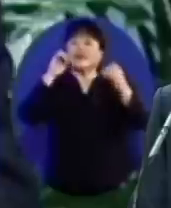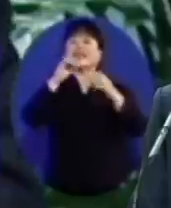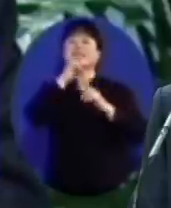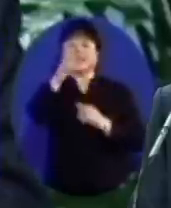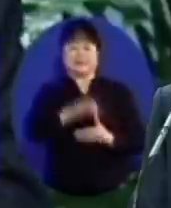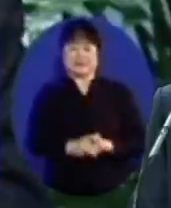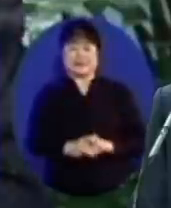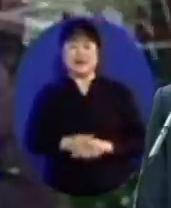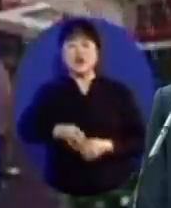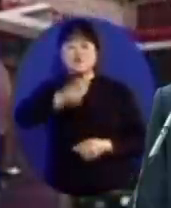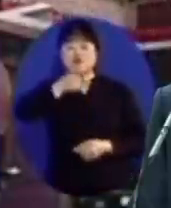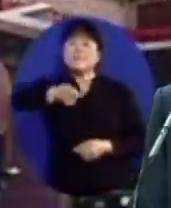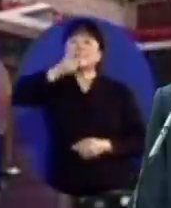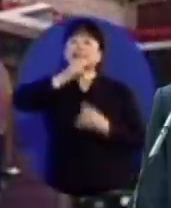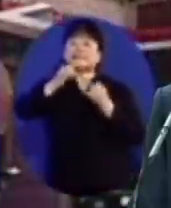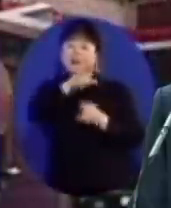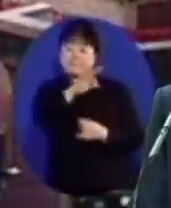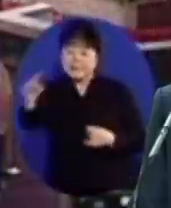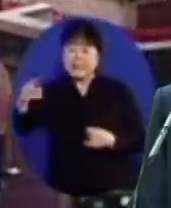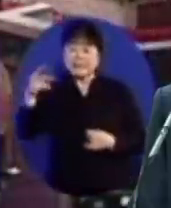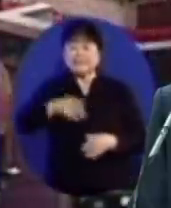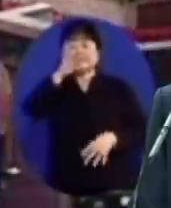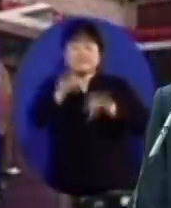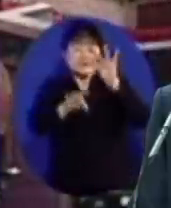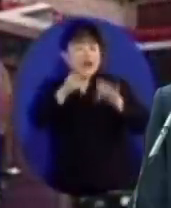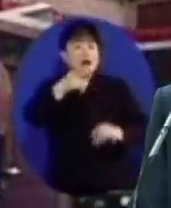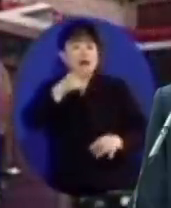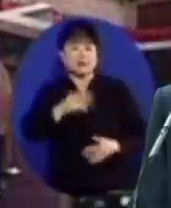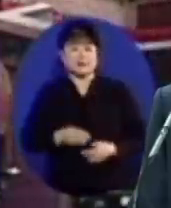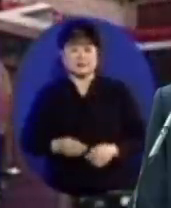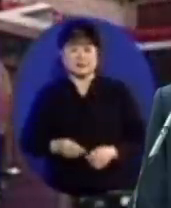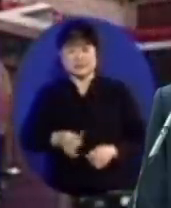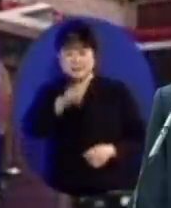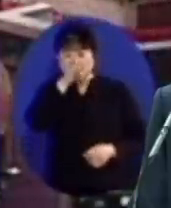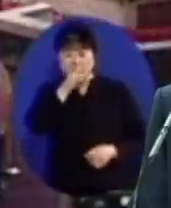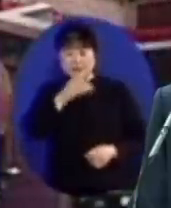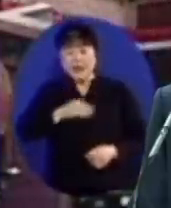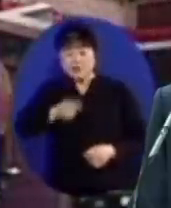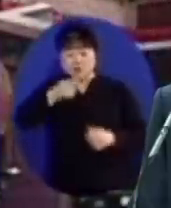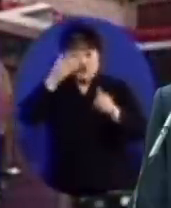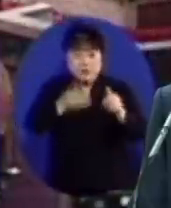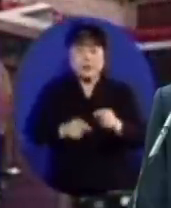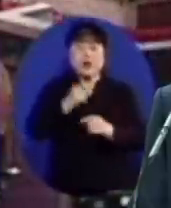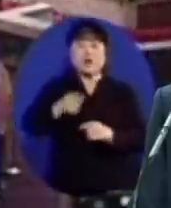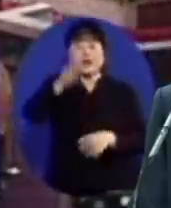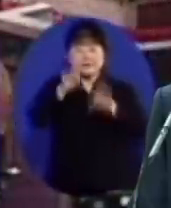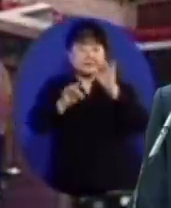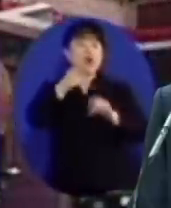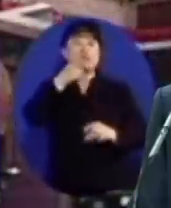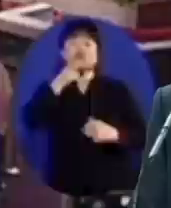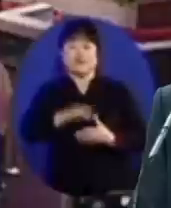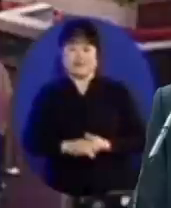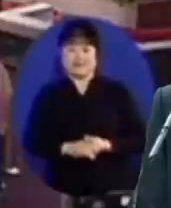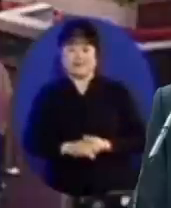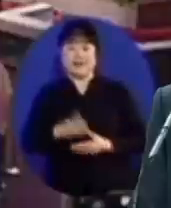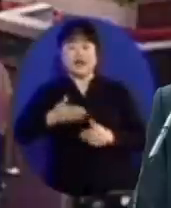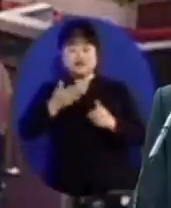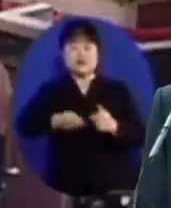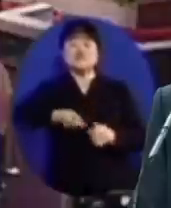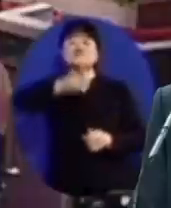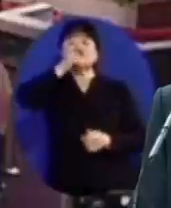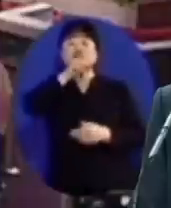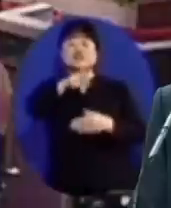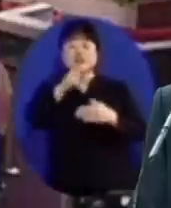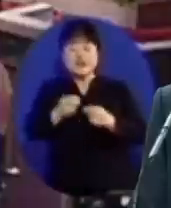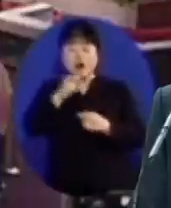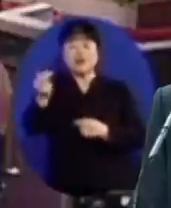이르시되 이 물을 마시는 자마다 다시 목마르니와 내가 주는 물을 마시는 자는 영원히 목마르지 아니하리니 내가 주는 물은 그